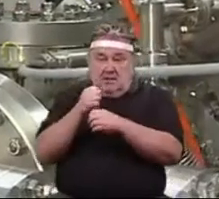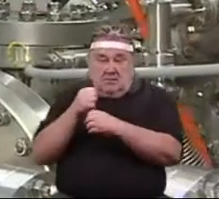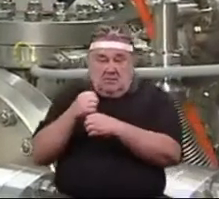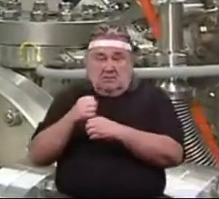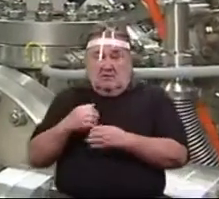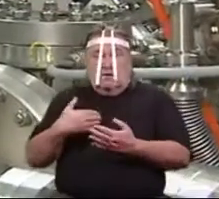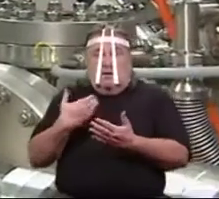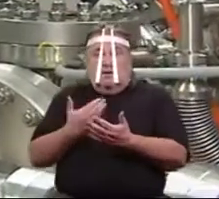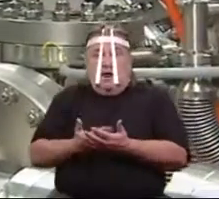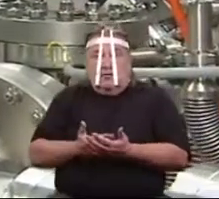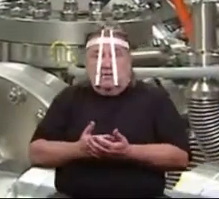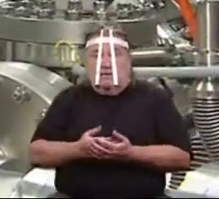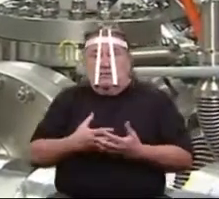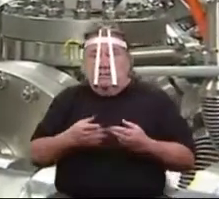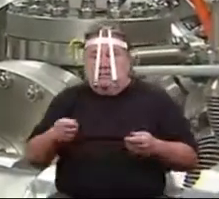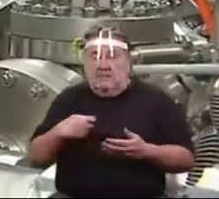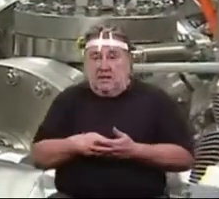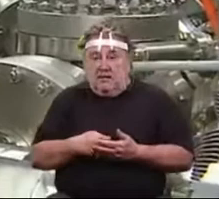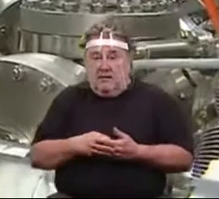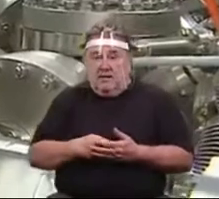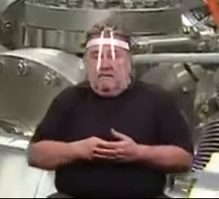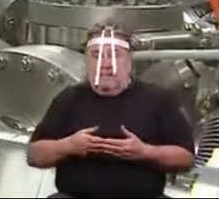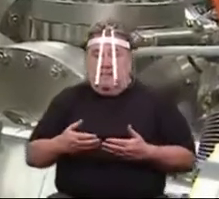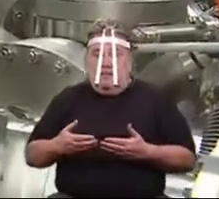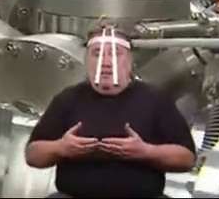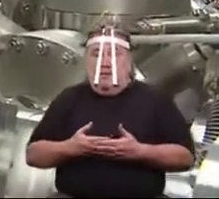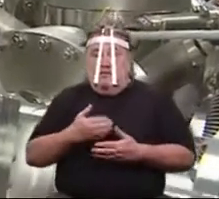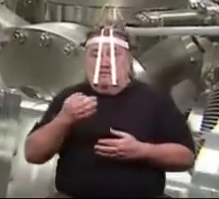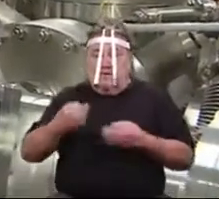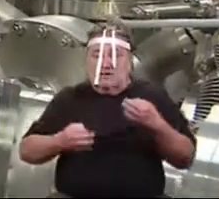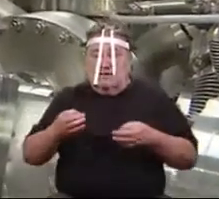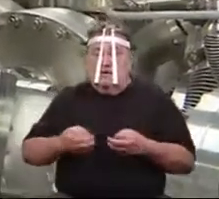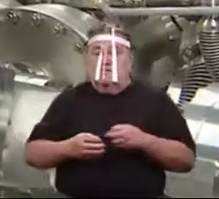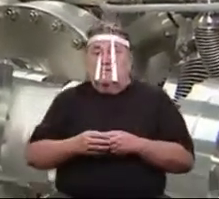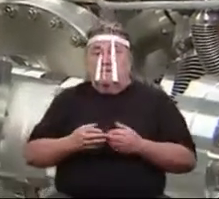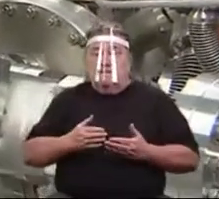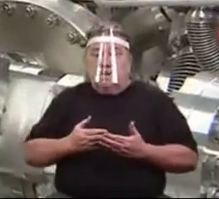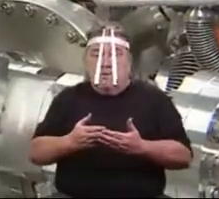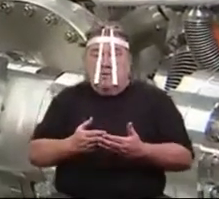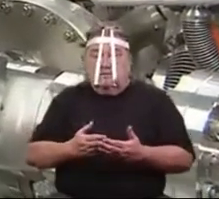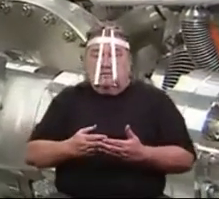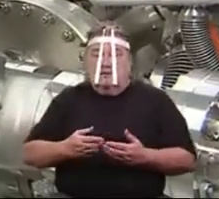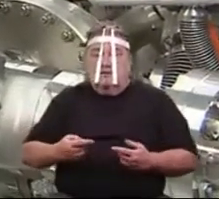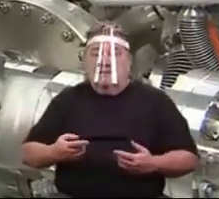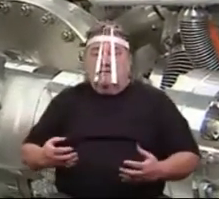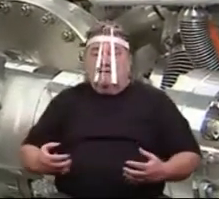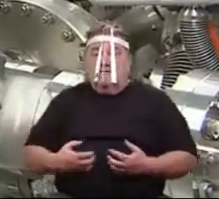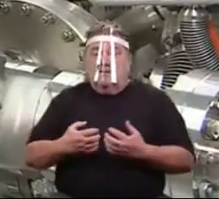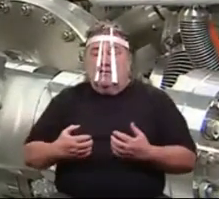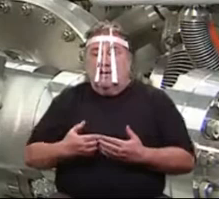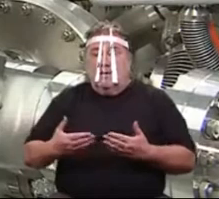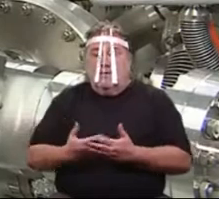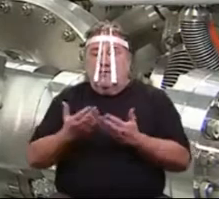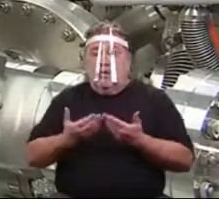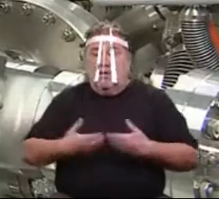teď nabízí Ústav přístrojové techniky bezplatně nejrůznějším lidem a institucím. Má pomoct k vývoji nových roušek,